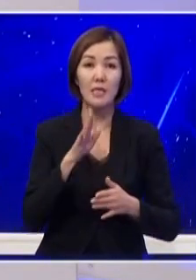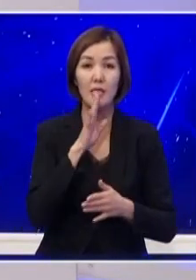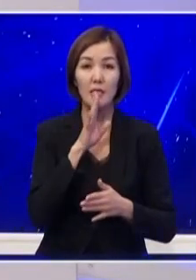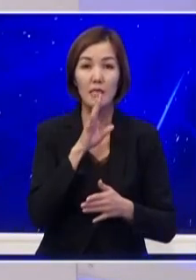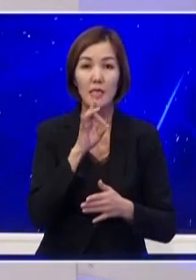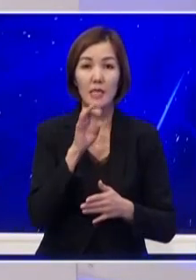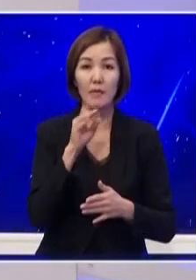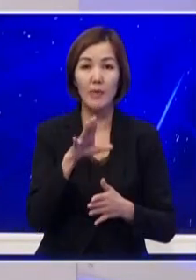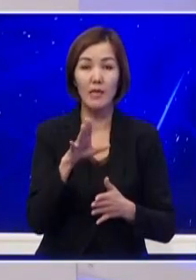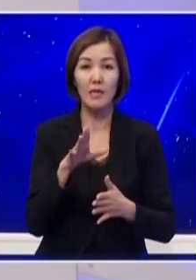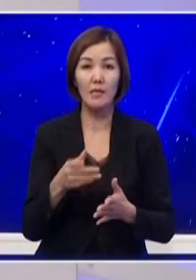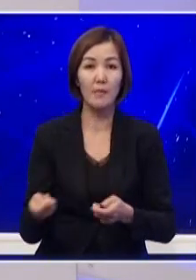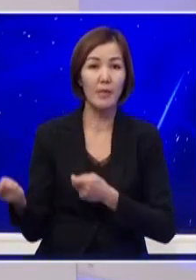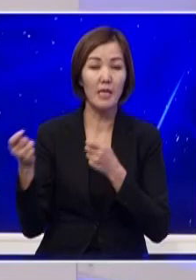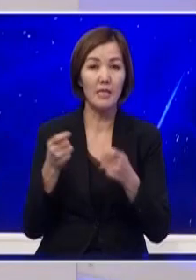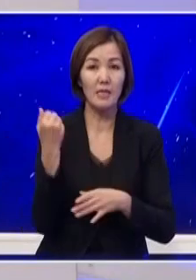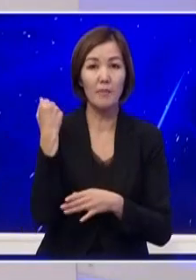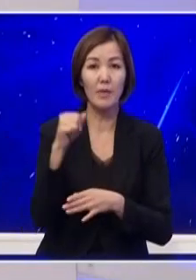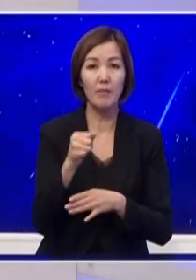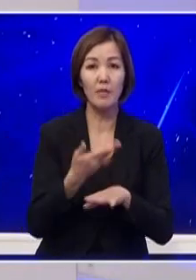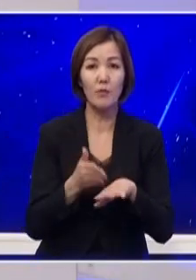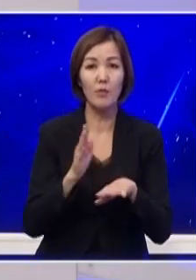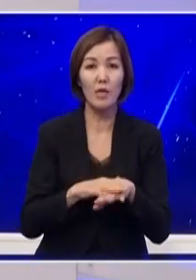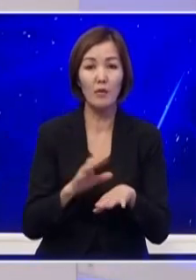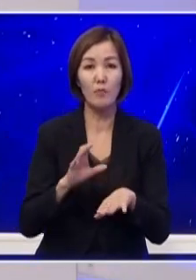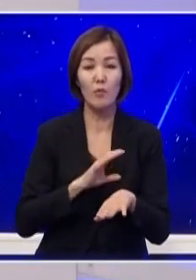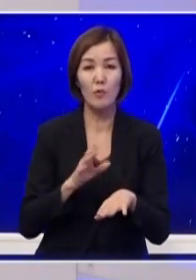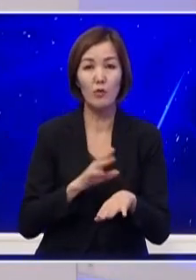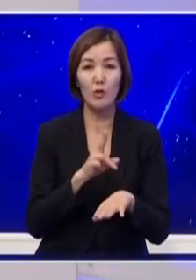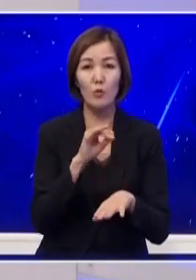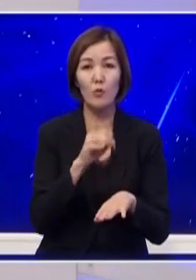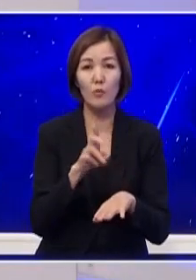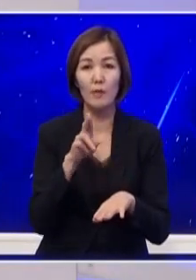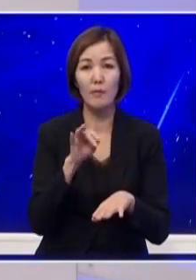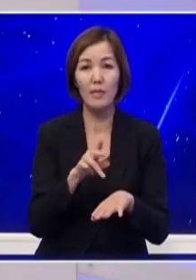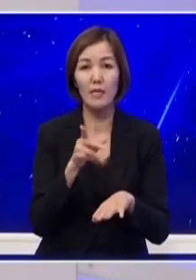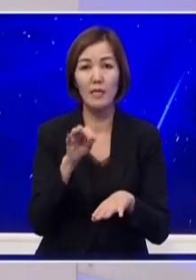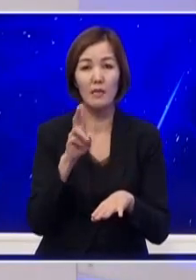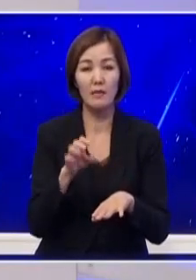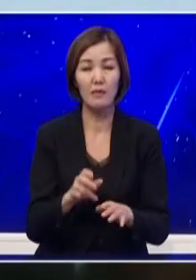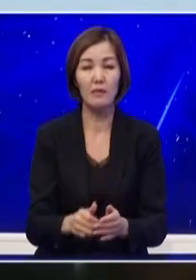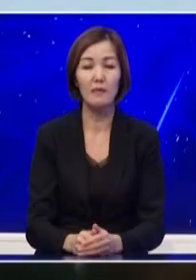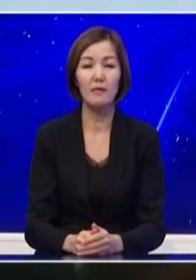Елена Рыбакина принесла Казахстану победу над Польшей в матче Кубка Билли Джин Кинг.